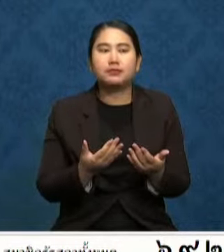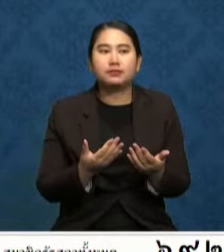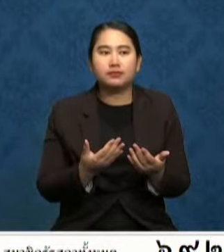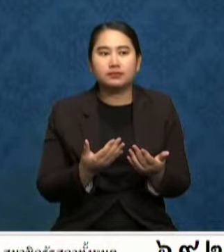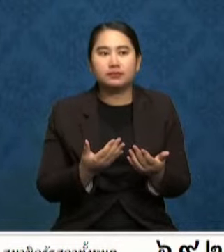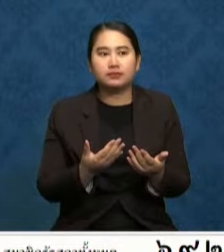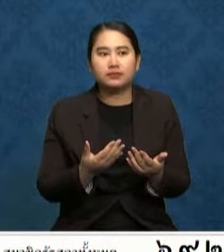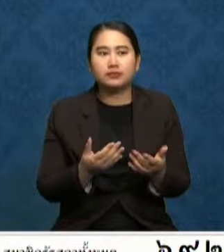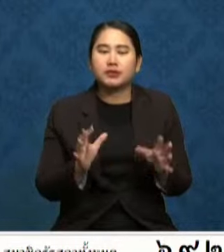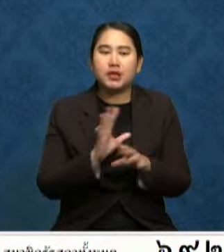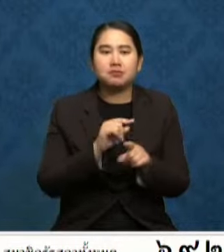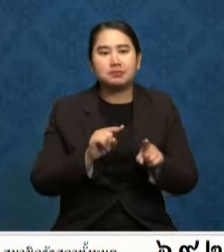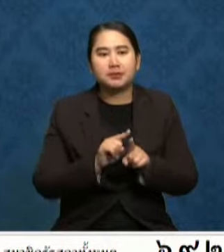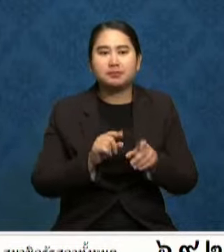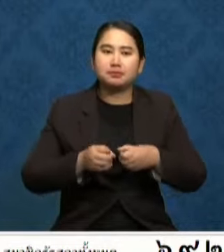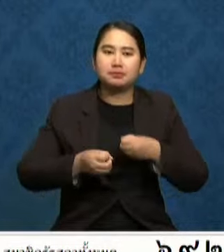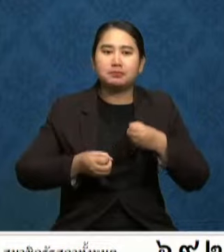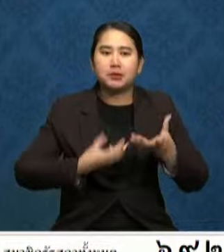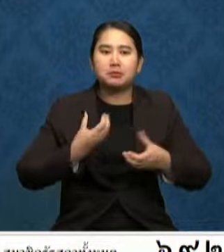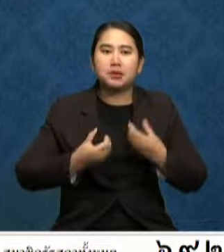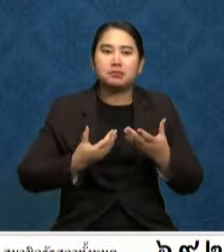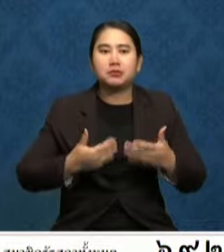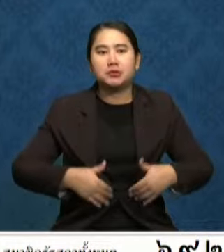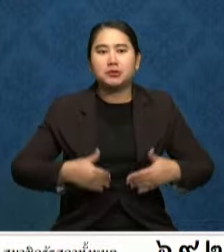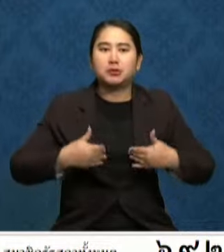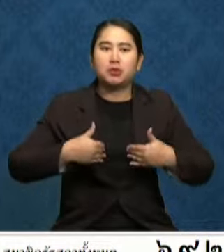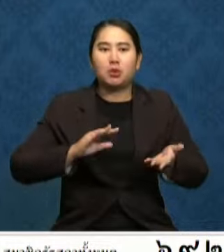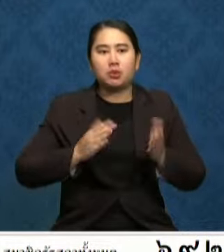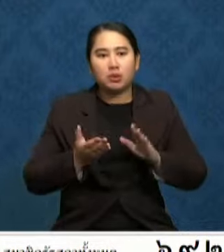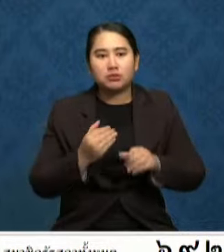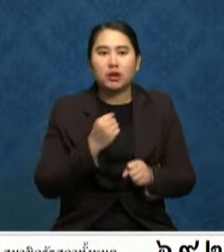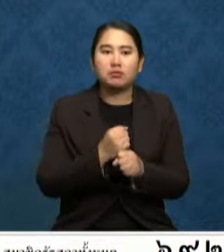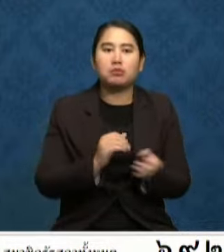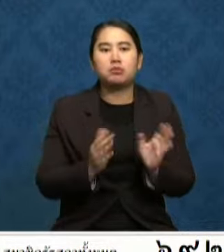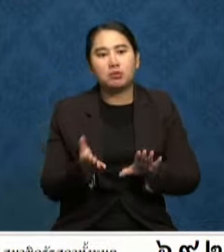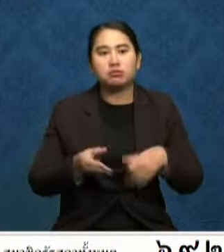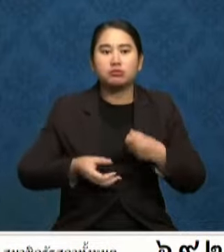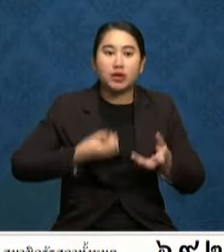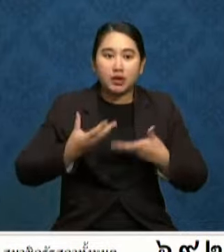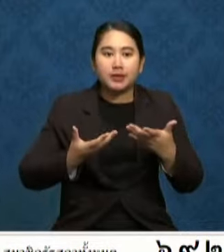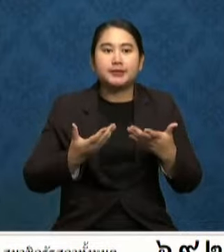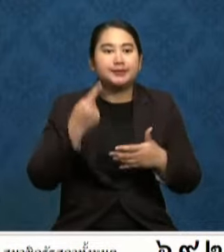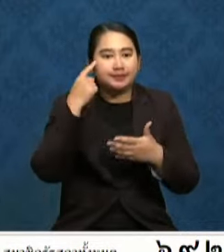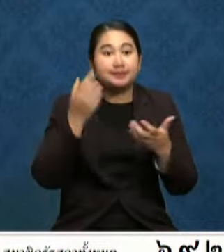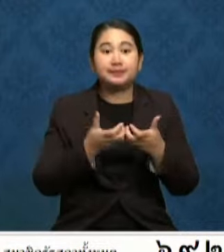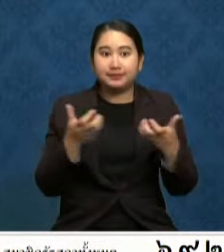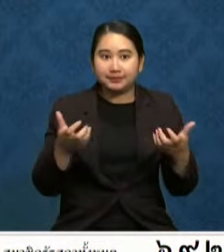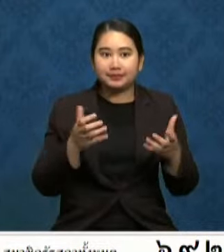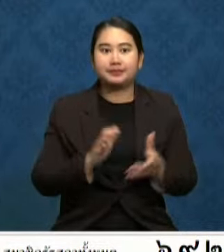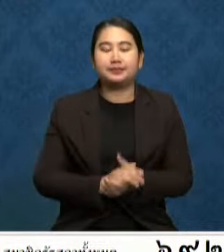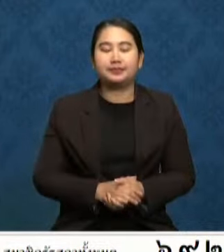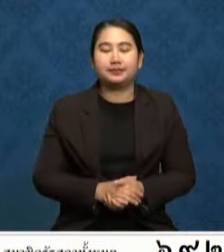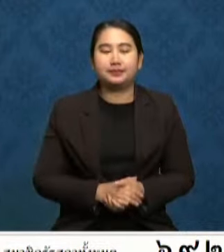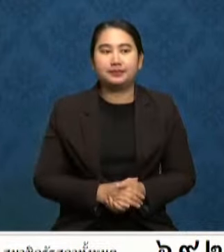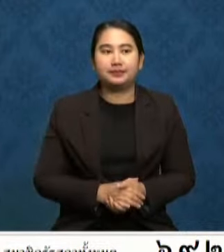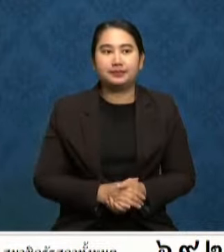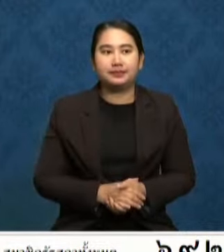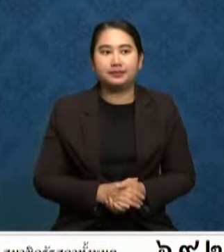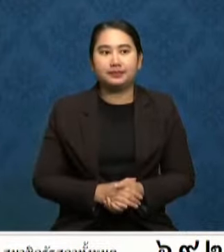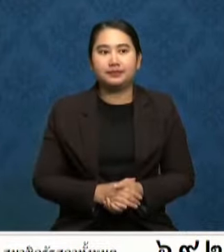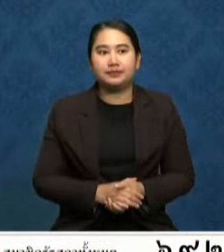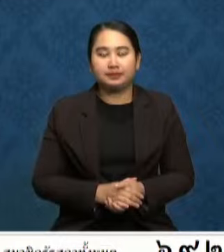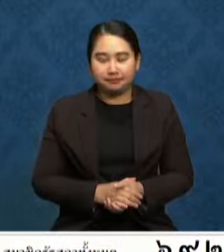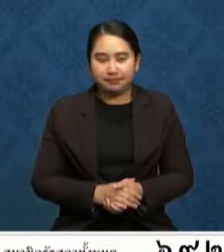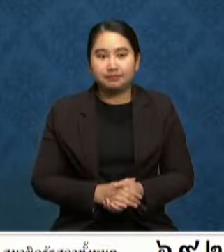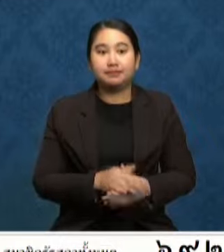ระบายออกจากความรมเหวใชีวิความรมเหวในการงานulse็ไปแกแก่เอาเพรนั้นท